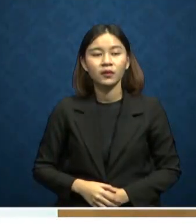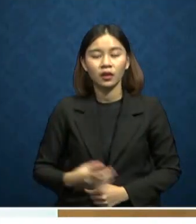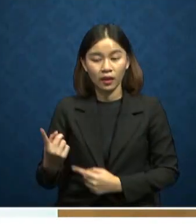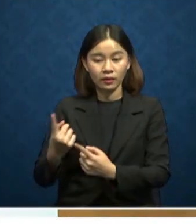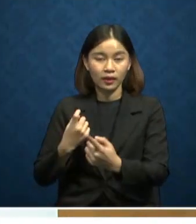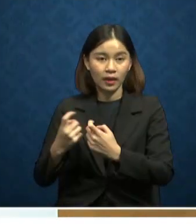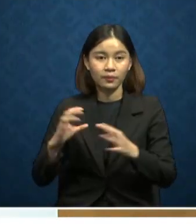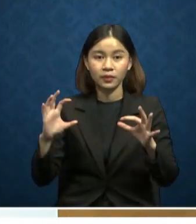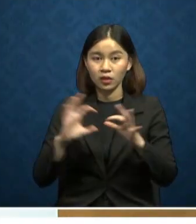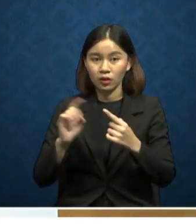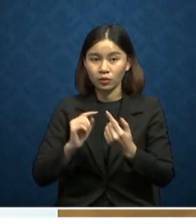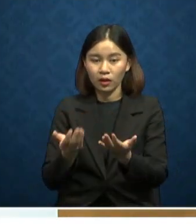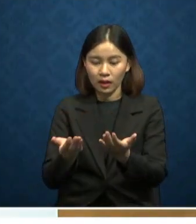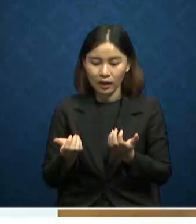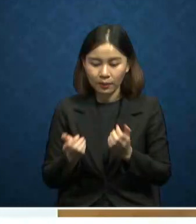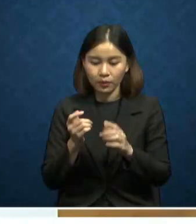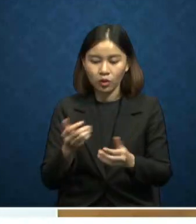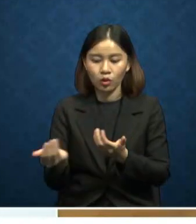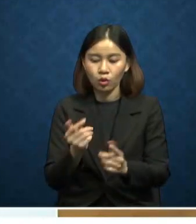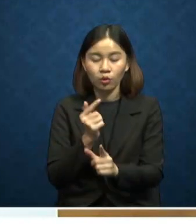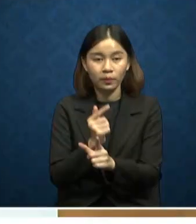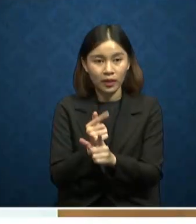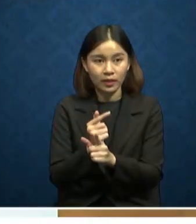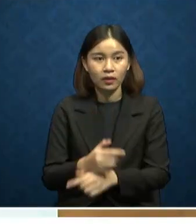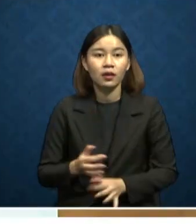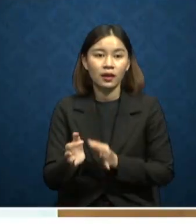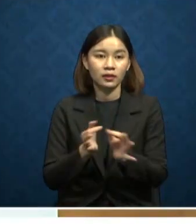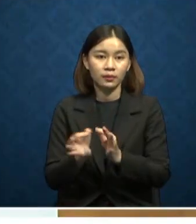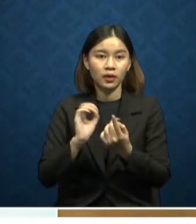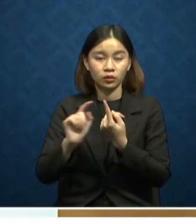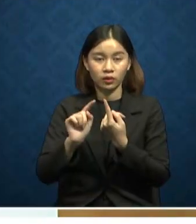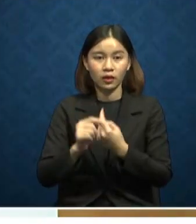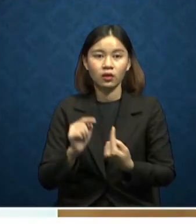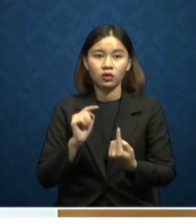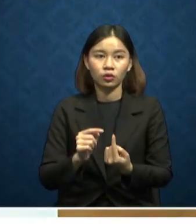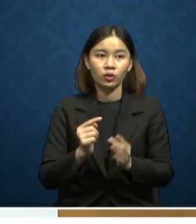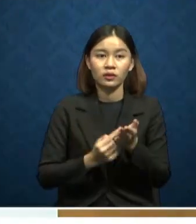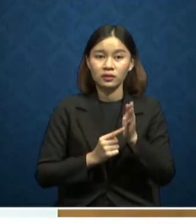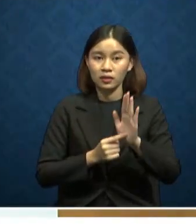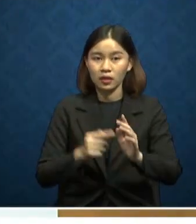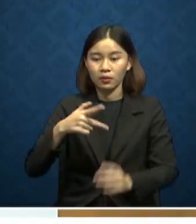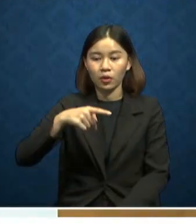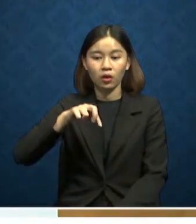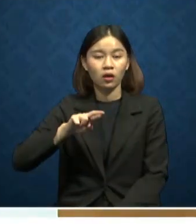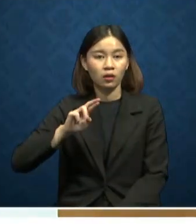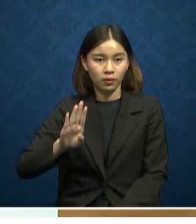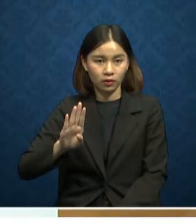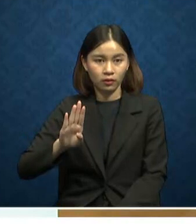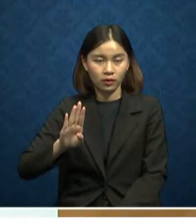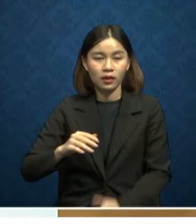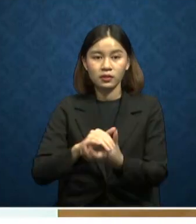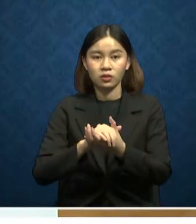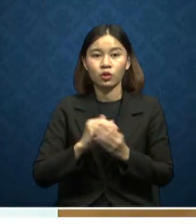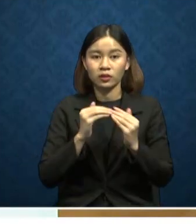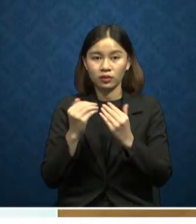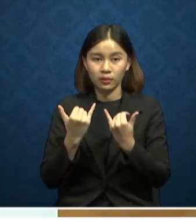สอบถามเกี่ยวกับประเด็นการรับบุตบุญธรรมต้องกราบเรียนว่าการนำเสนอพระราชบัญญัติสมรส